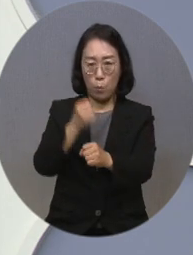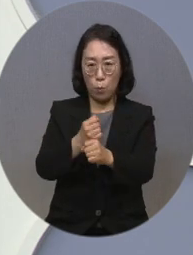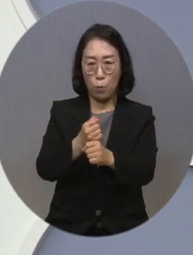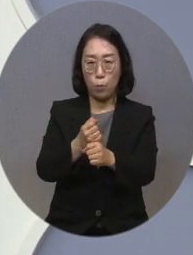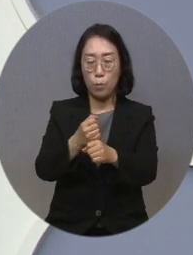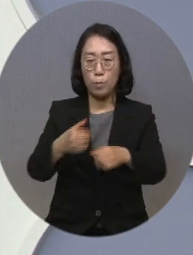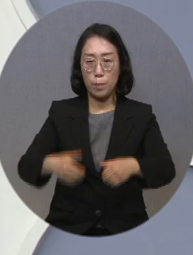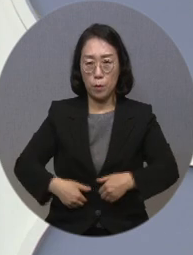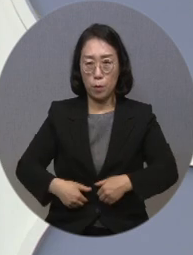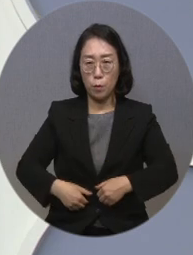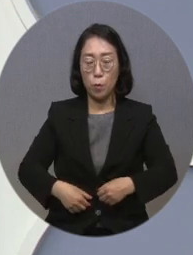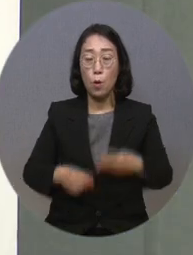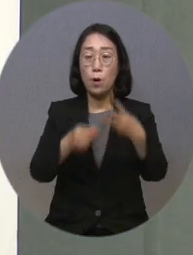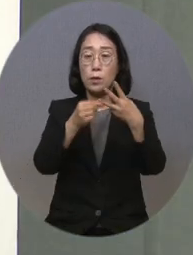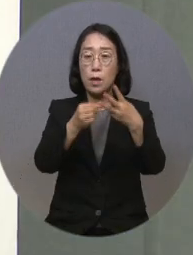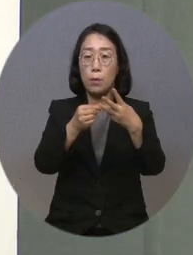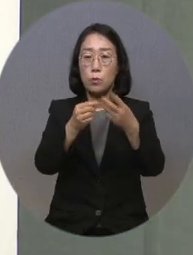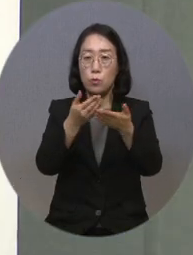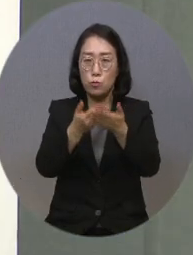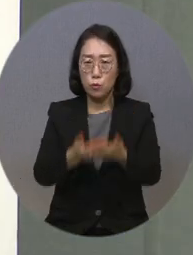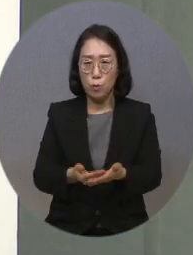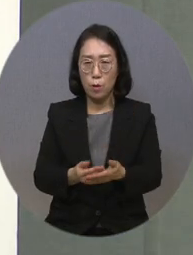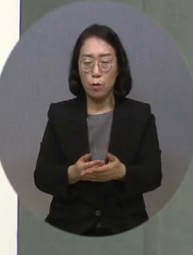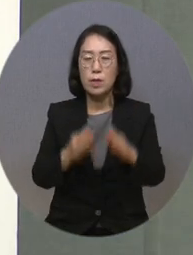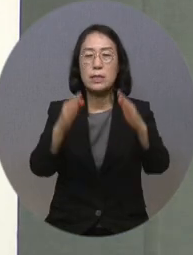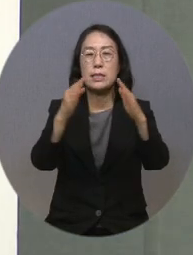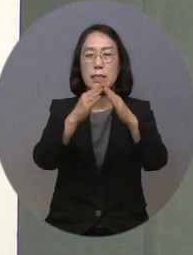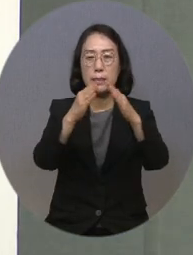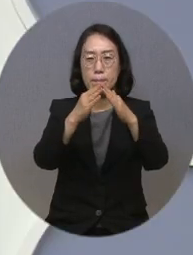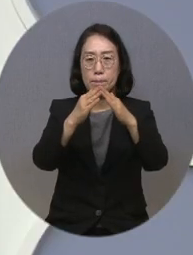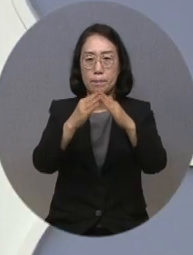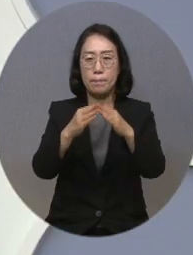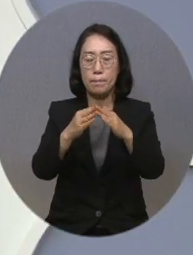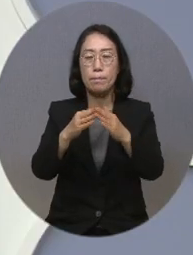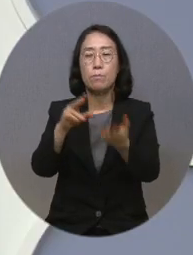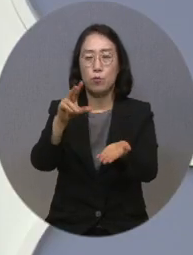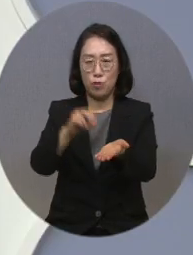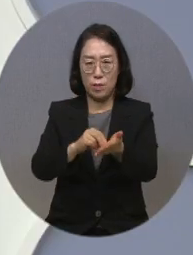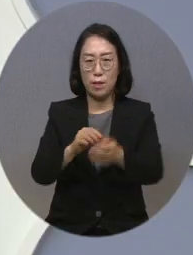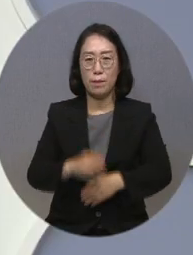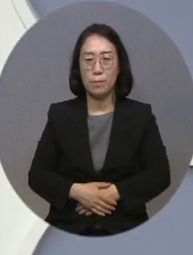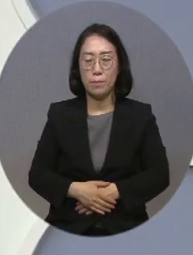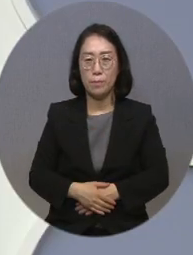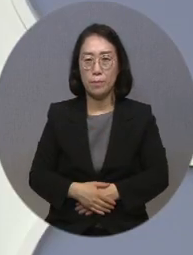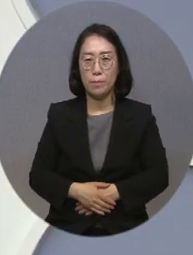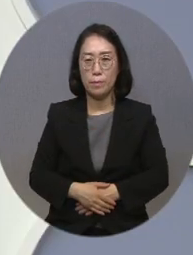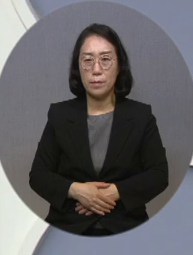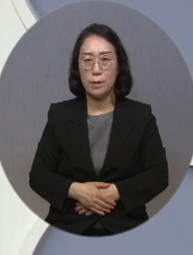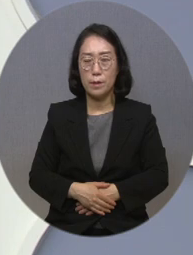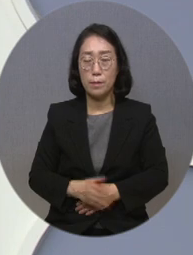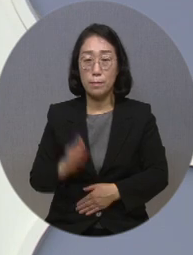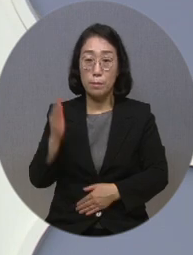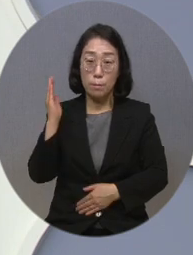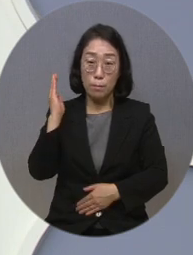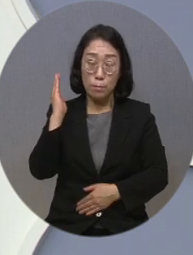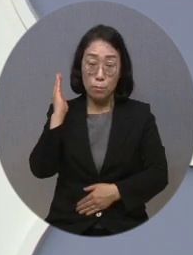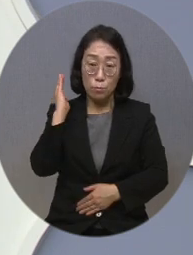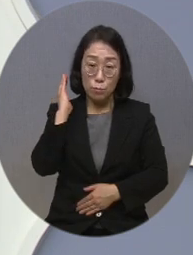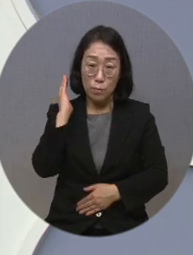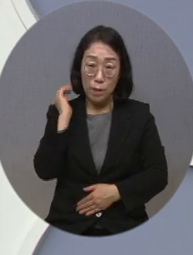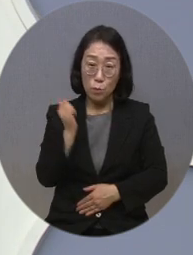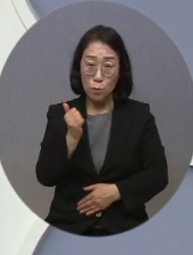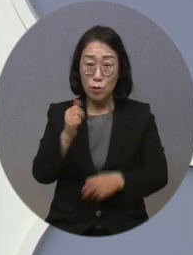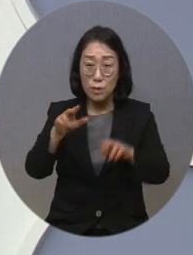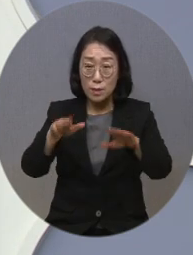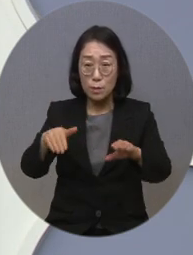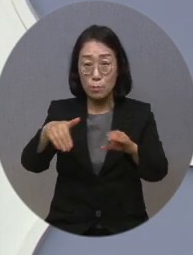것은 부동산 문제라고 봅니다. 그렇죠. 많은 분들이 지금 이 그 문재인 대통령이 잘못한 거를 꼽으라면